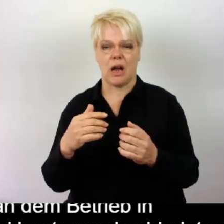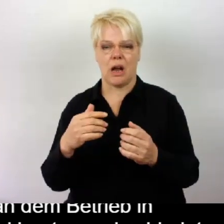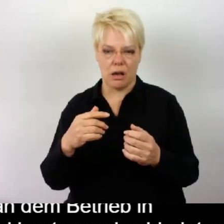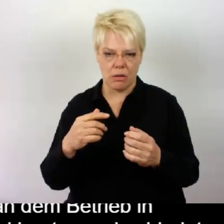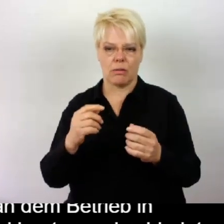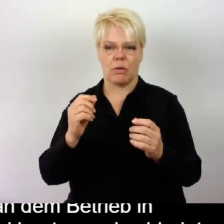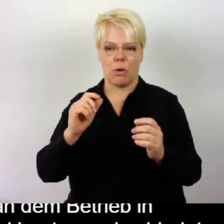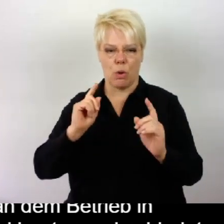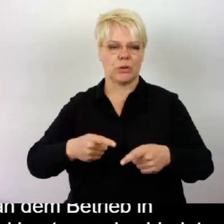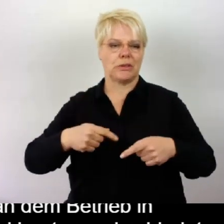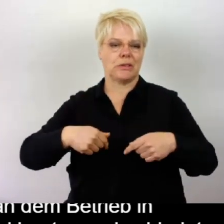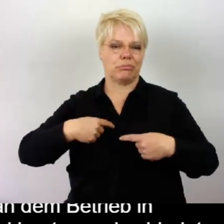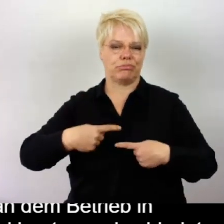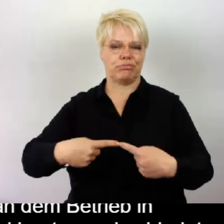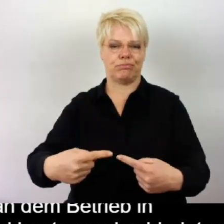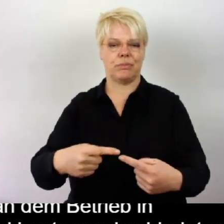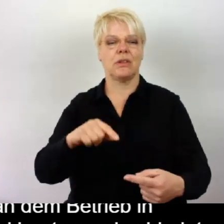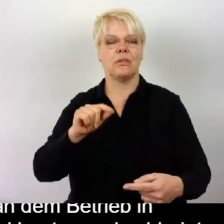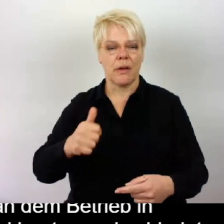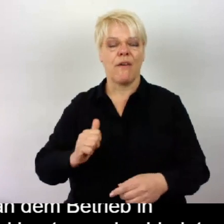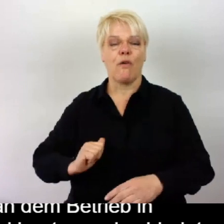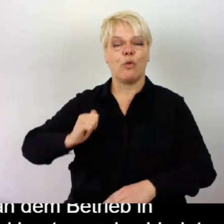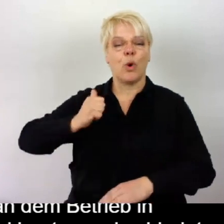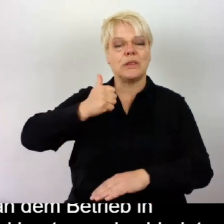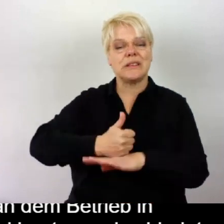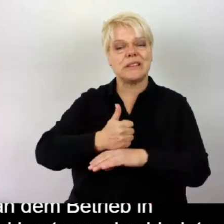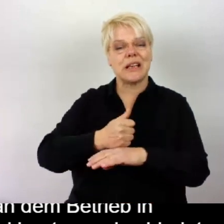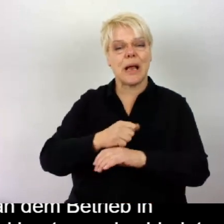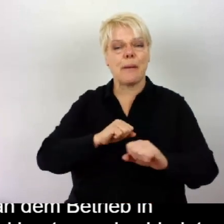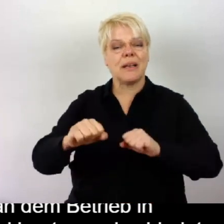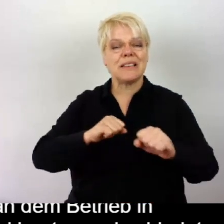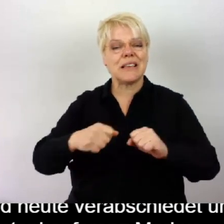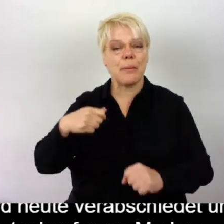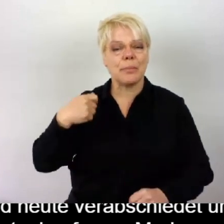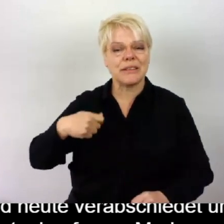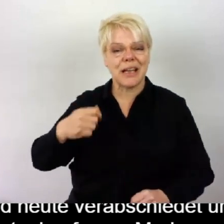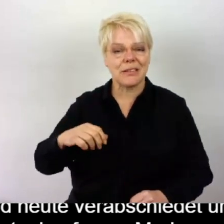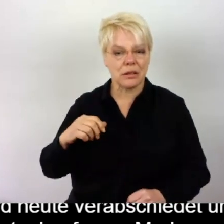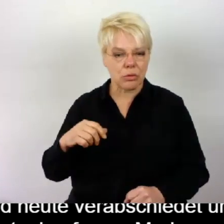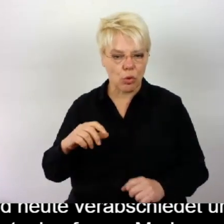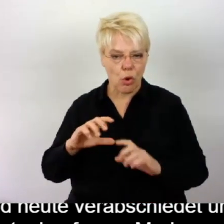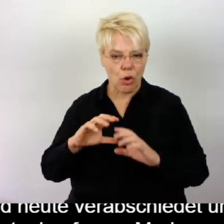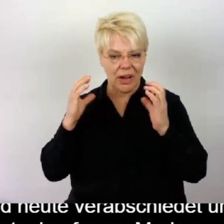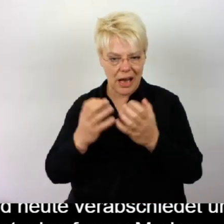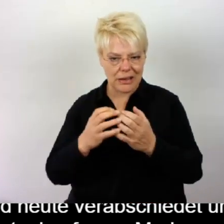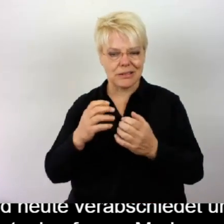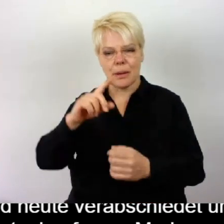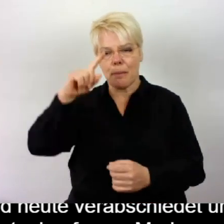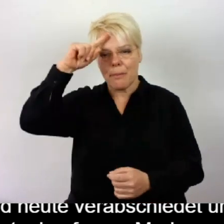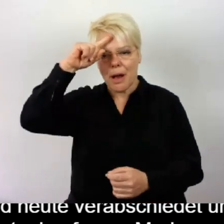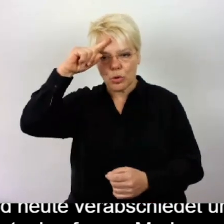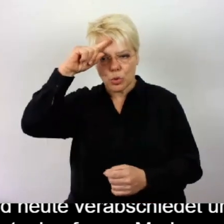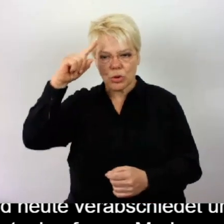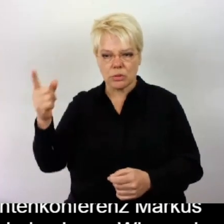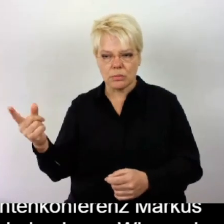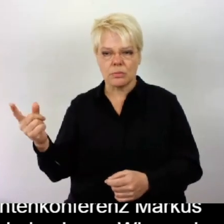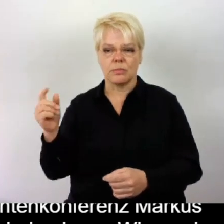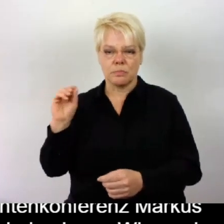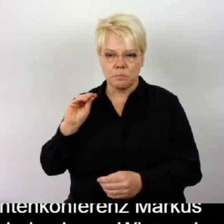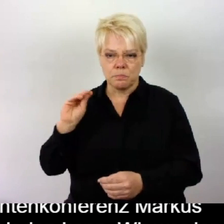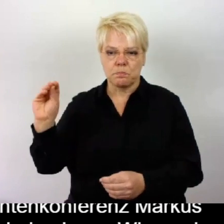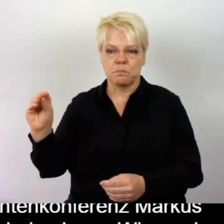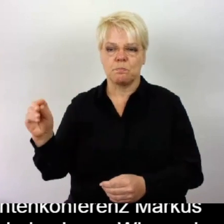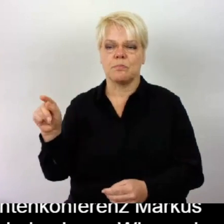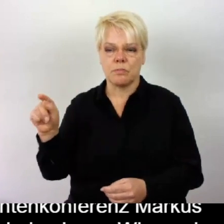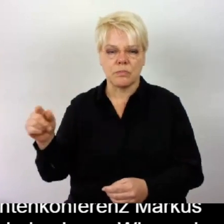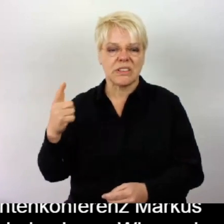den 1.000-Leute-Saal komplett voll haben, sondern wir werden hier auch mit reduzierten Zahlen arbeiten müssen. Wir schlagen vor Personalisierung von Tickets